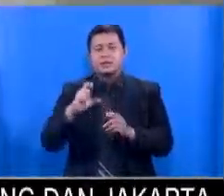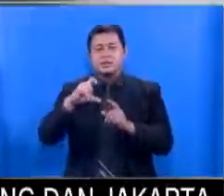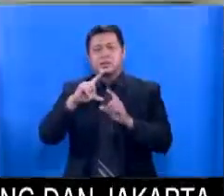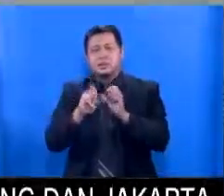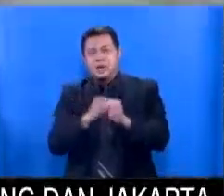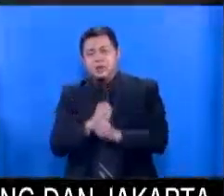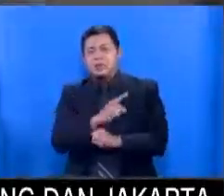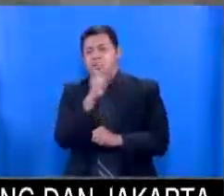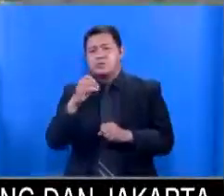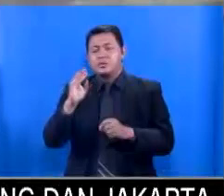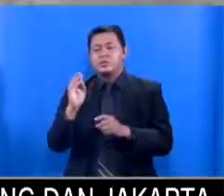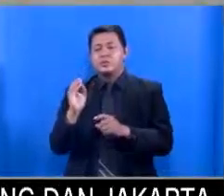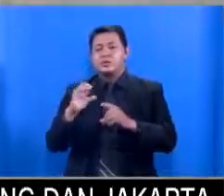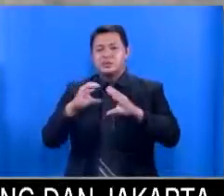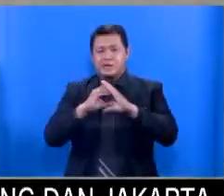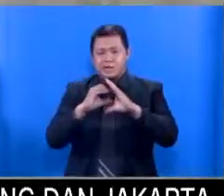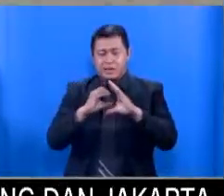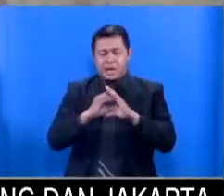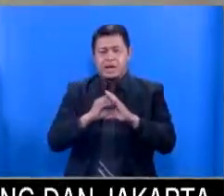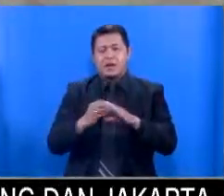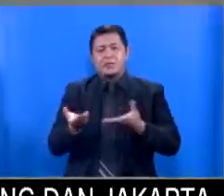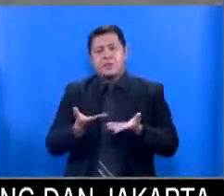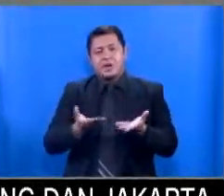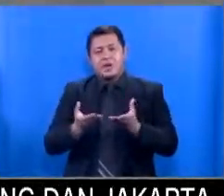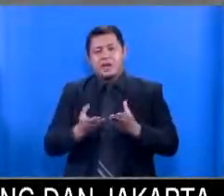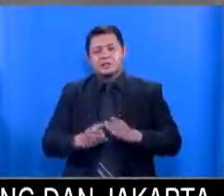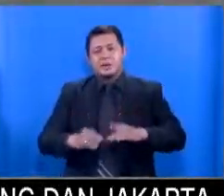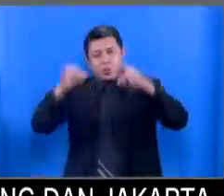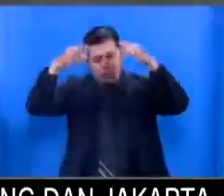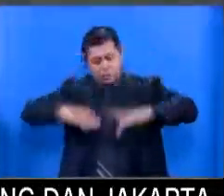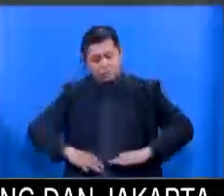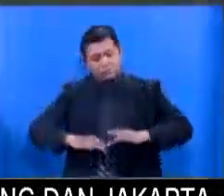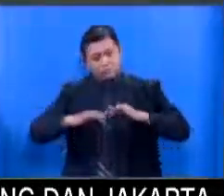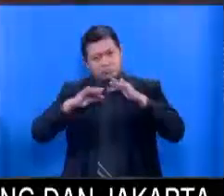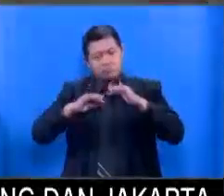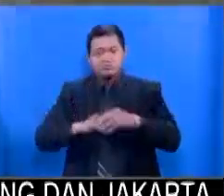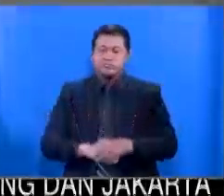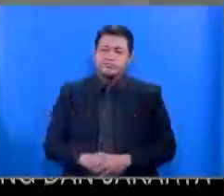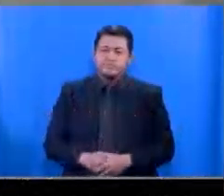Jatinegara. Ruas jalan ini biasanya tergenang air saat hujan.